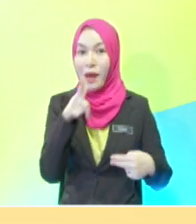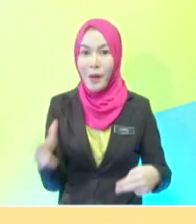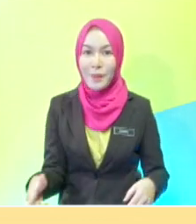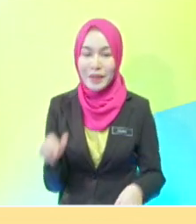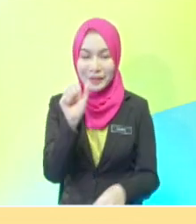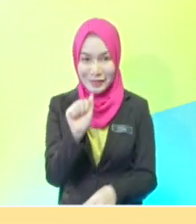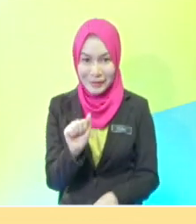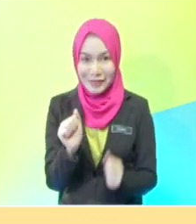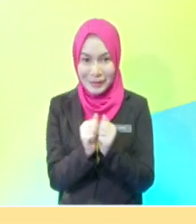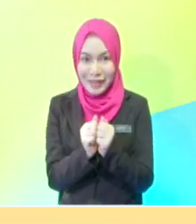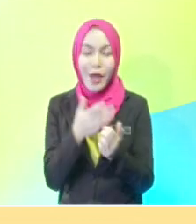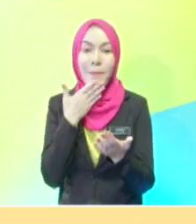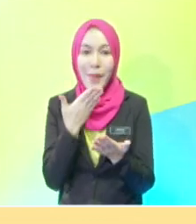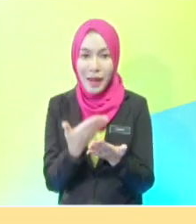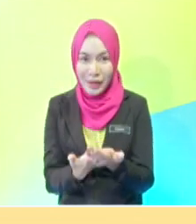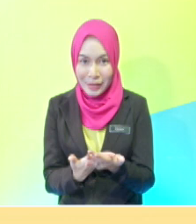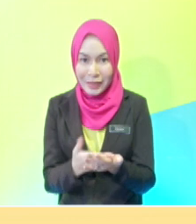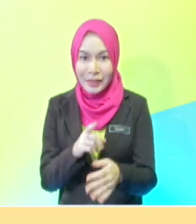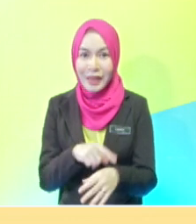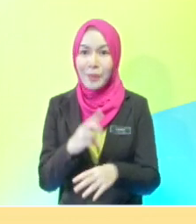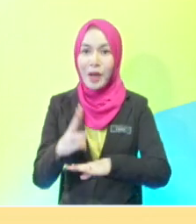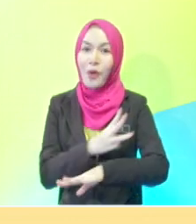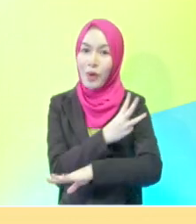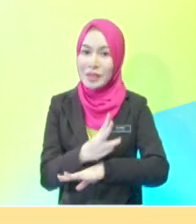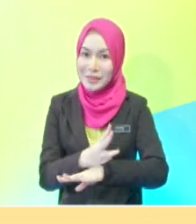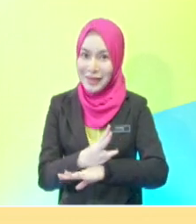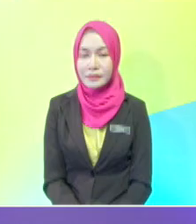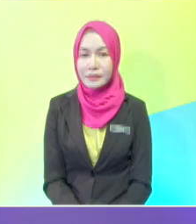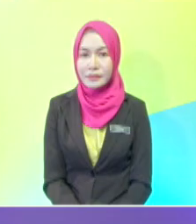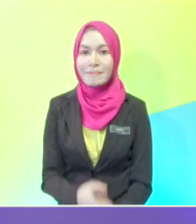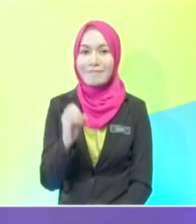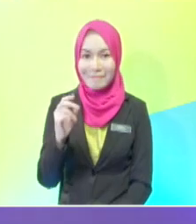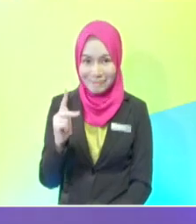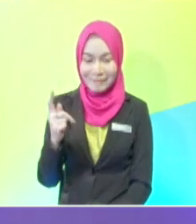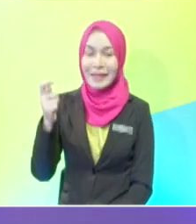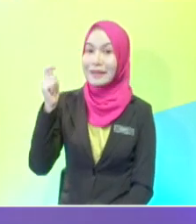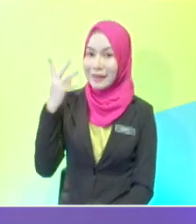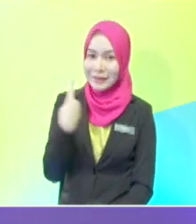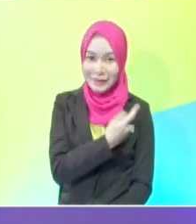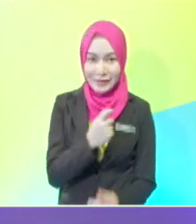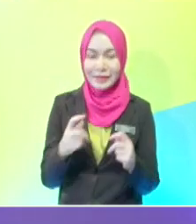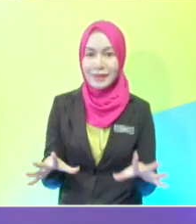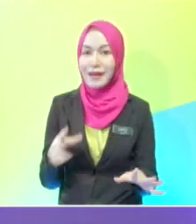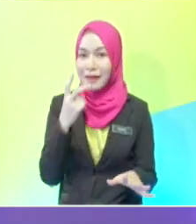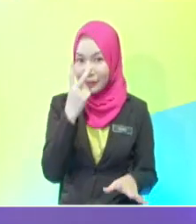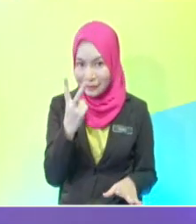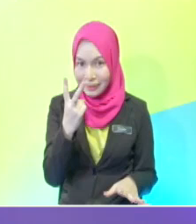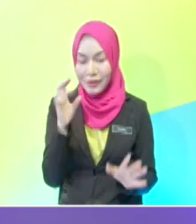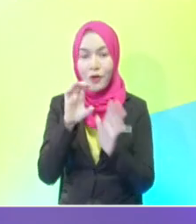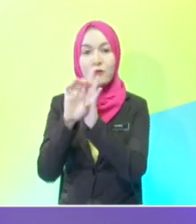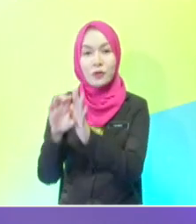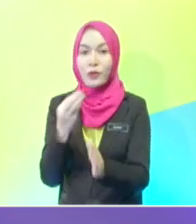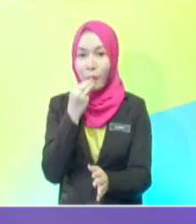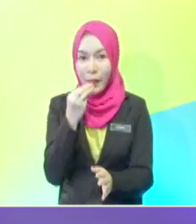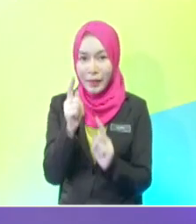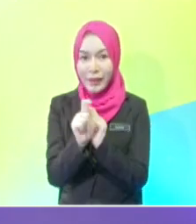baik pada kawasan beriklim sejuk Oke tadi kita lihat tengok adalah contoh makanan terubah sesuai